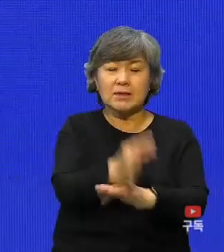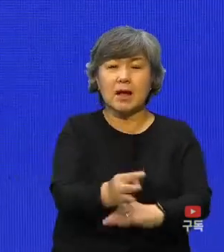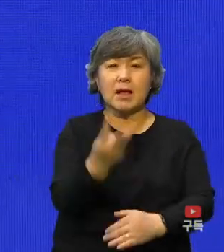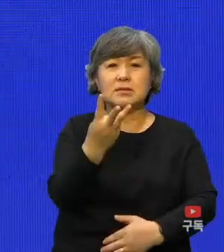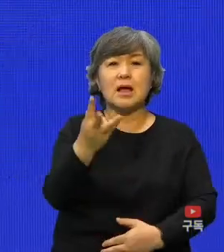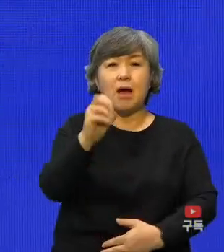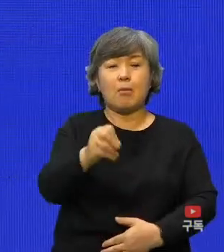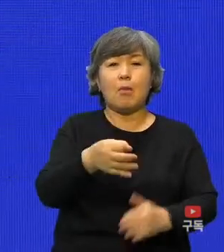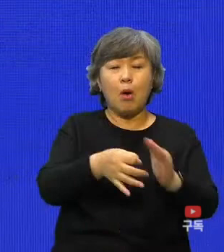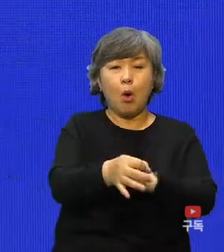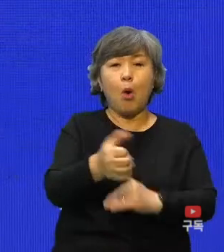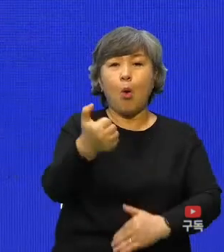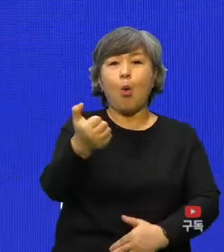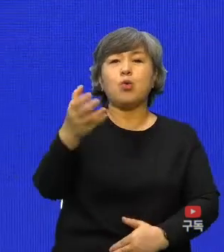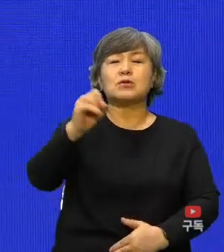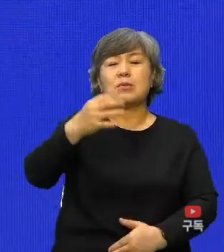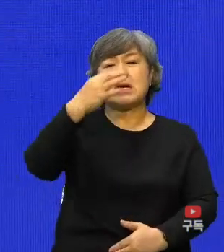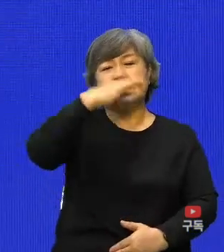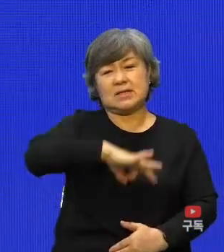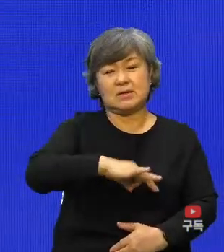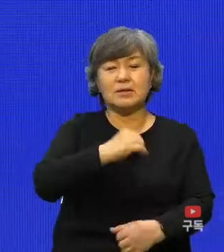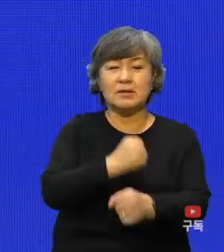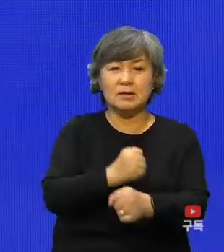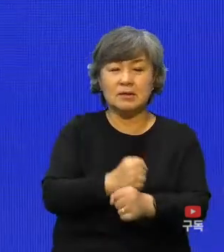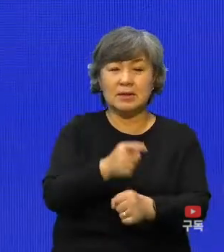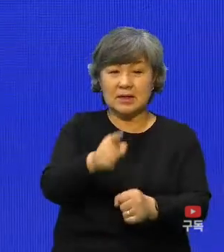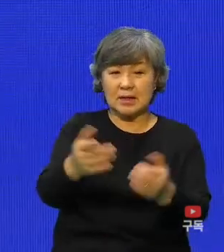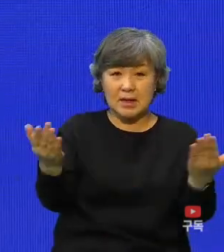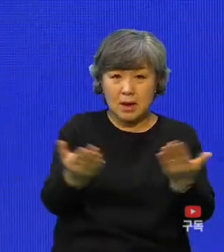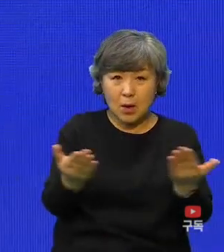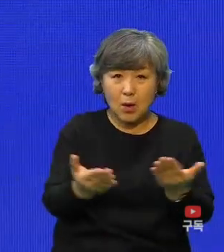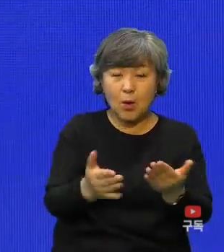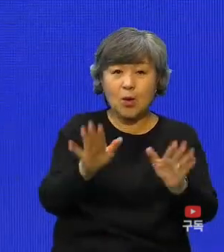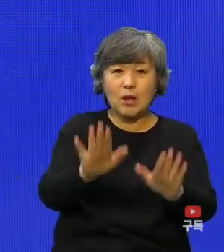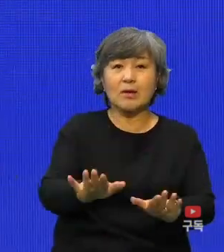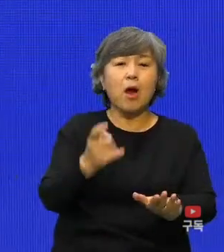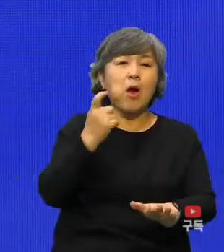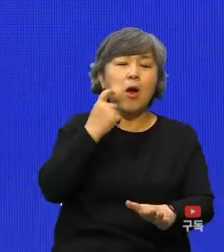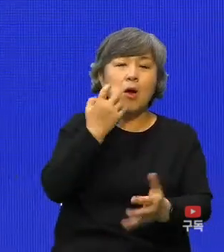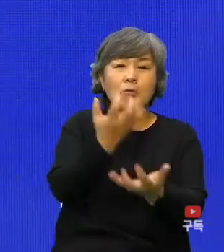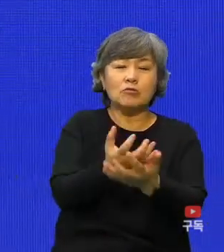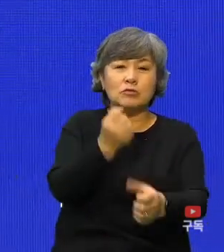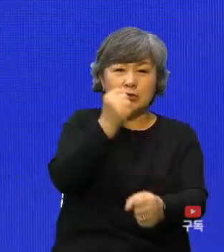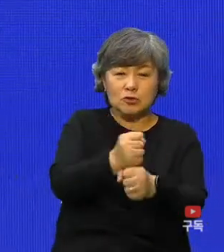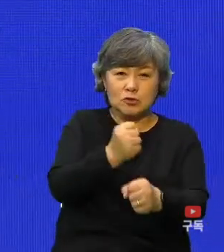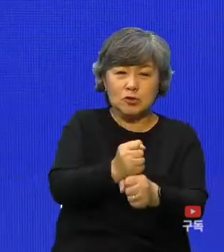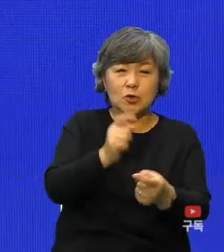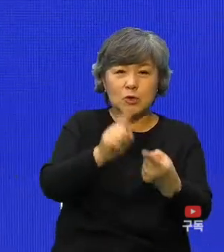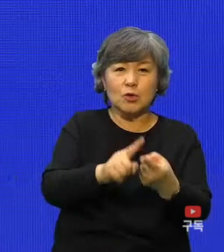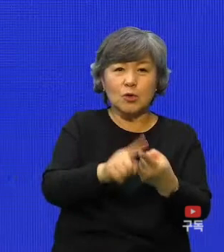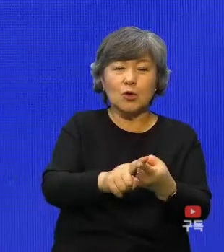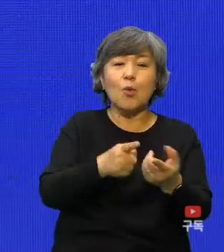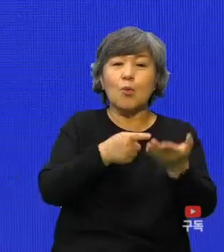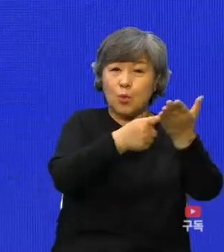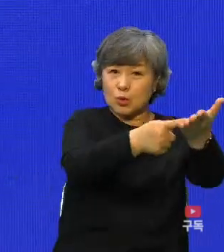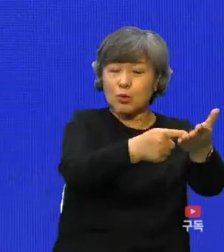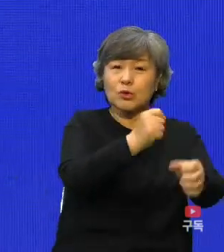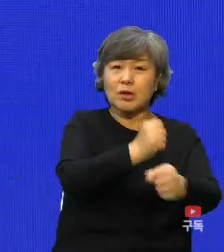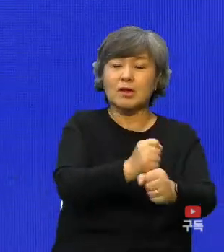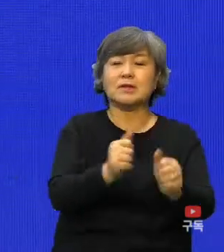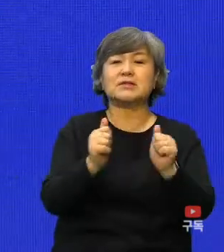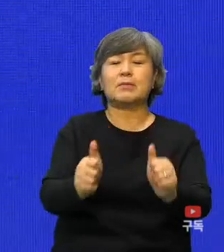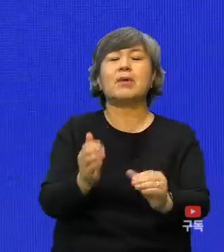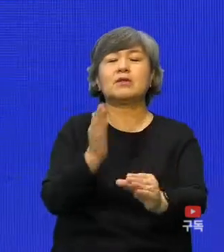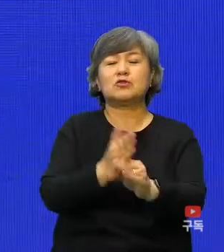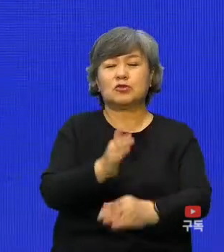원을 투자해서 50억 원의 이익을 챙겨가지고 이 일로 사문서 위조 및 부동산 실명법 위반으로 기소되어 재판